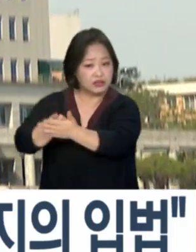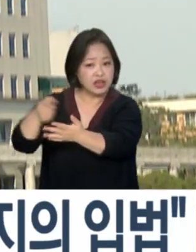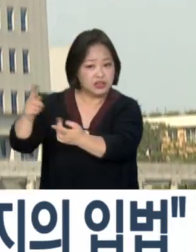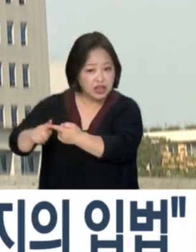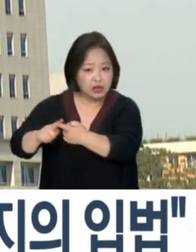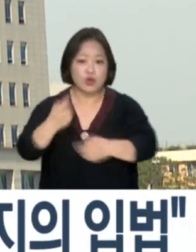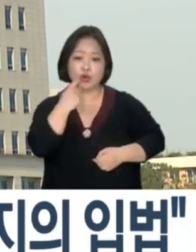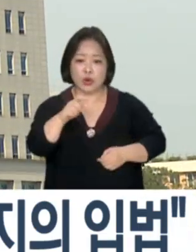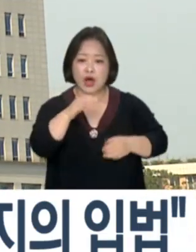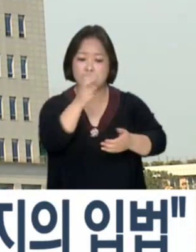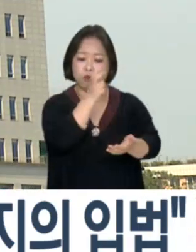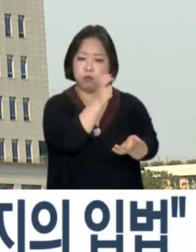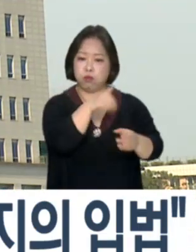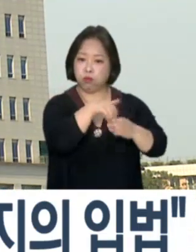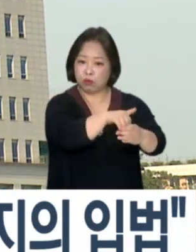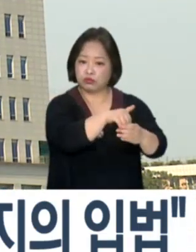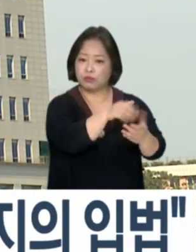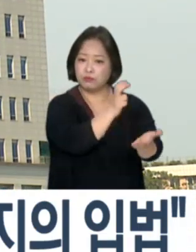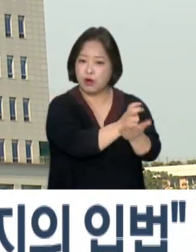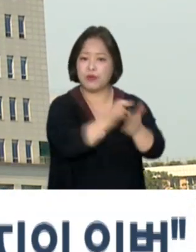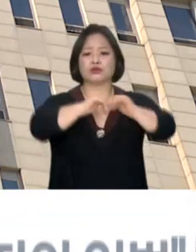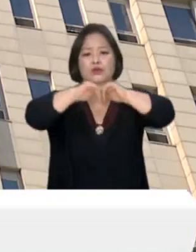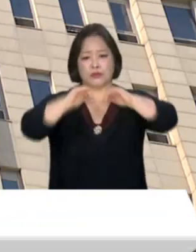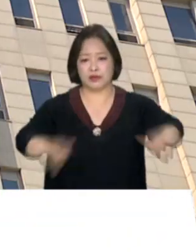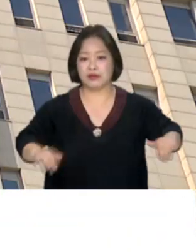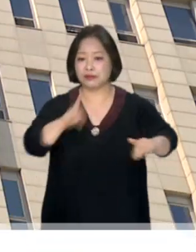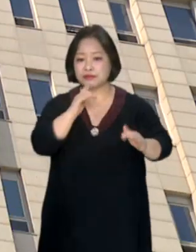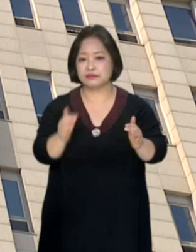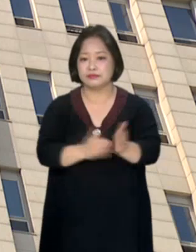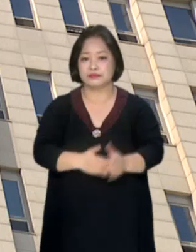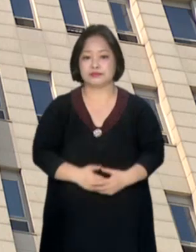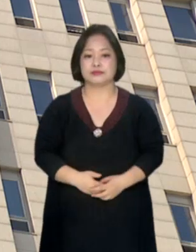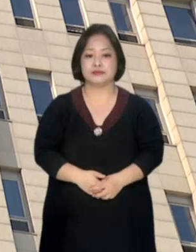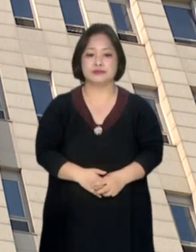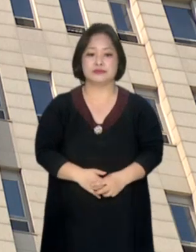관련된 것은 아니라고 고용노동부가 밝혔다고 전했습니다